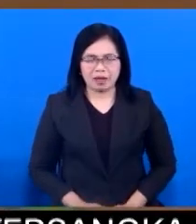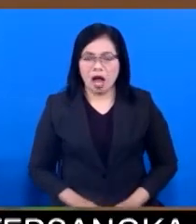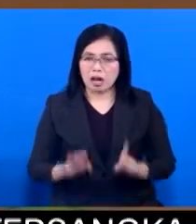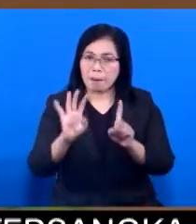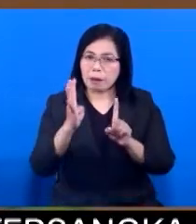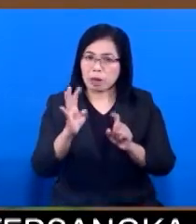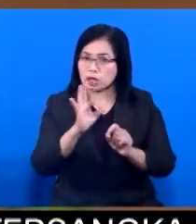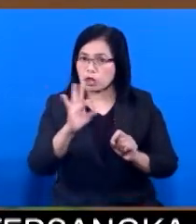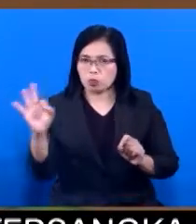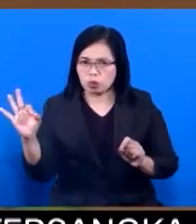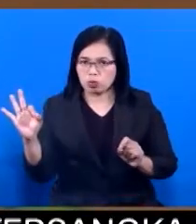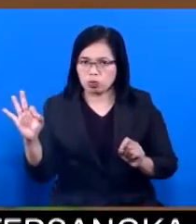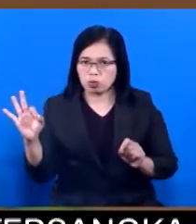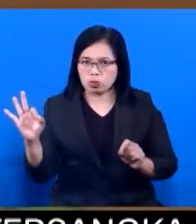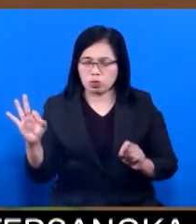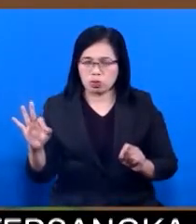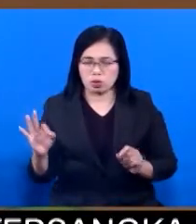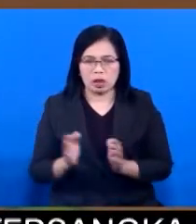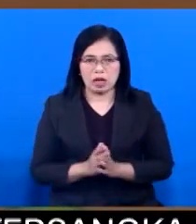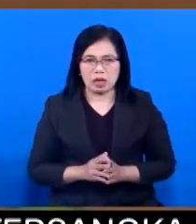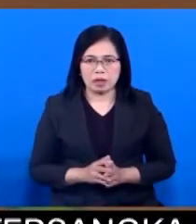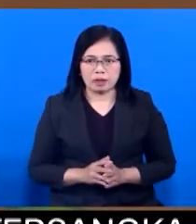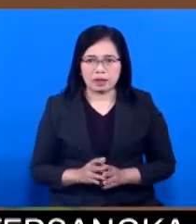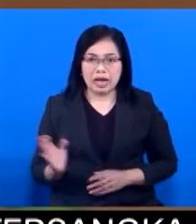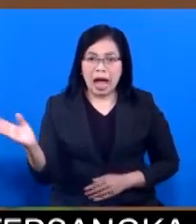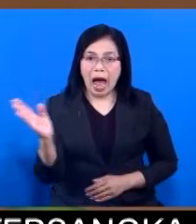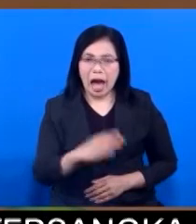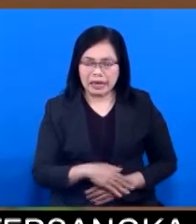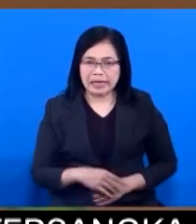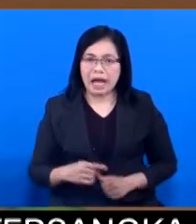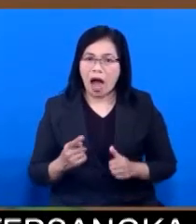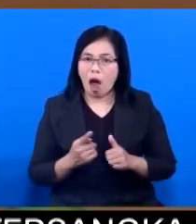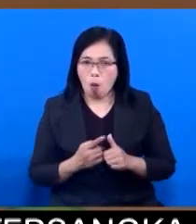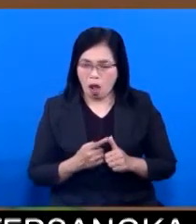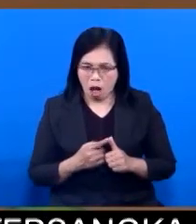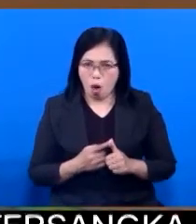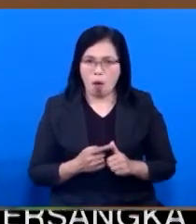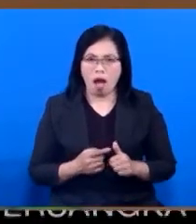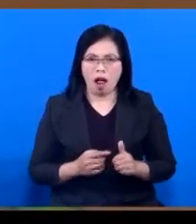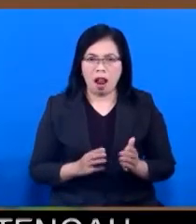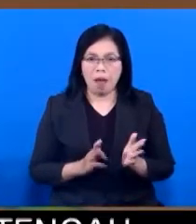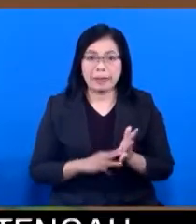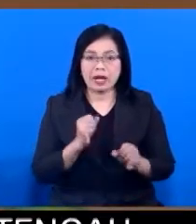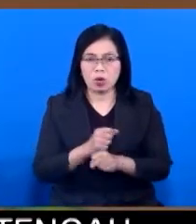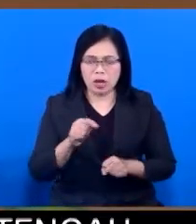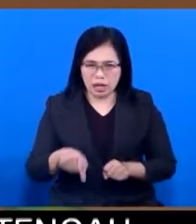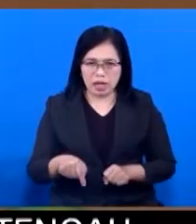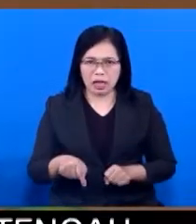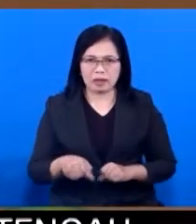14.000. Kemudian di hari awal pekan ini memang sempat terjadi, memang biasa ya awal pekan selalu